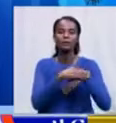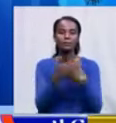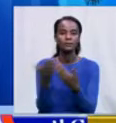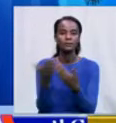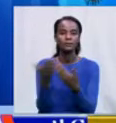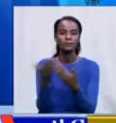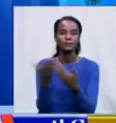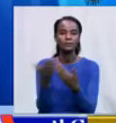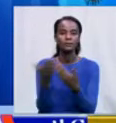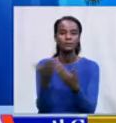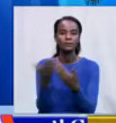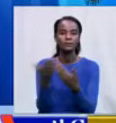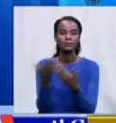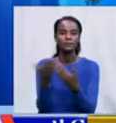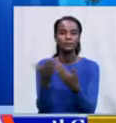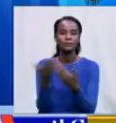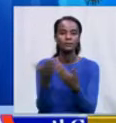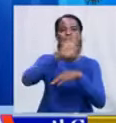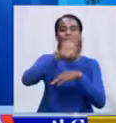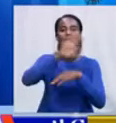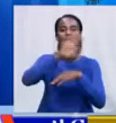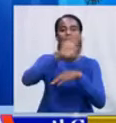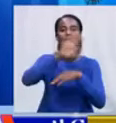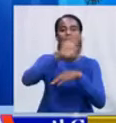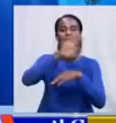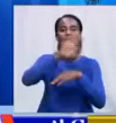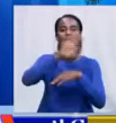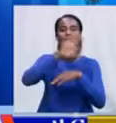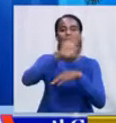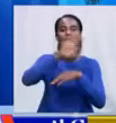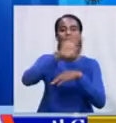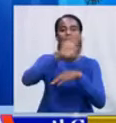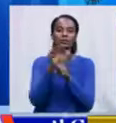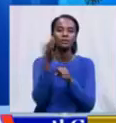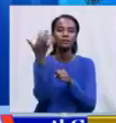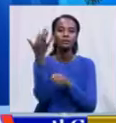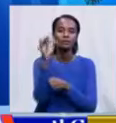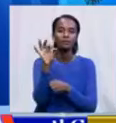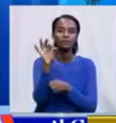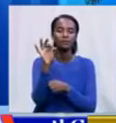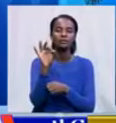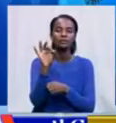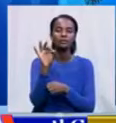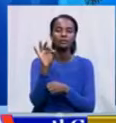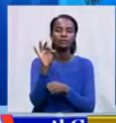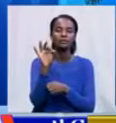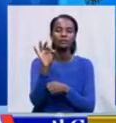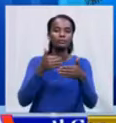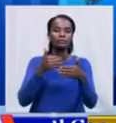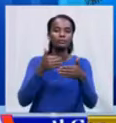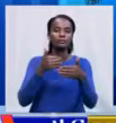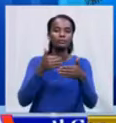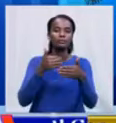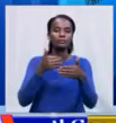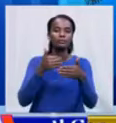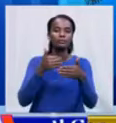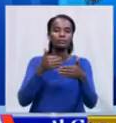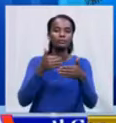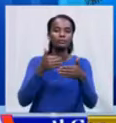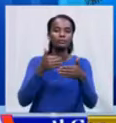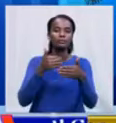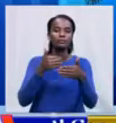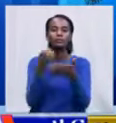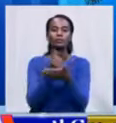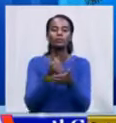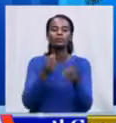እንጋብዛለን። ጠቅላይ ሚኒስትር ዶክተር አብይ አህመድ ኮቪድ-19 በኢኮኖሚው ላይ የሚያደርሰውን የከፋ ጫና ለመከላከል የተሰደው